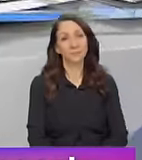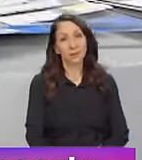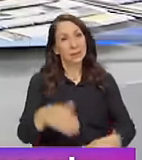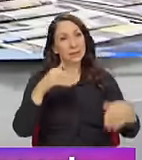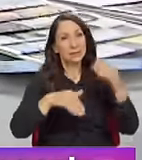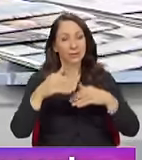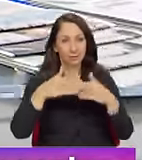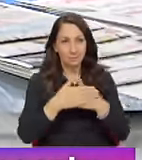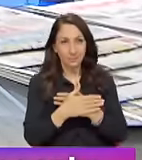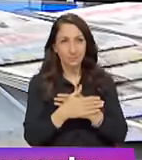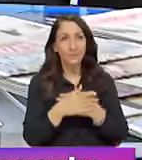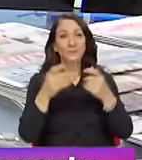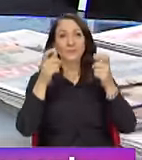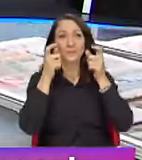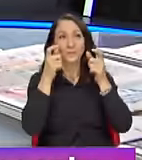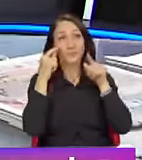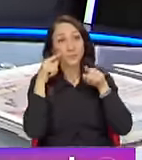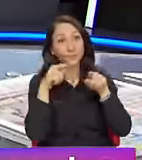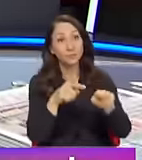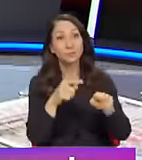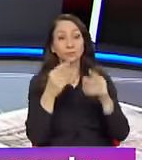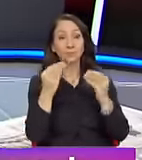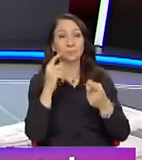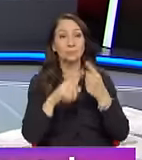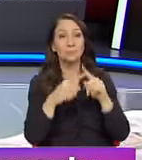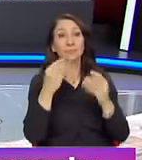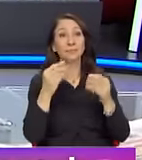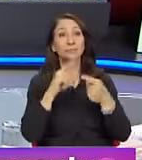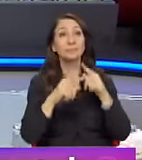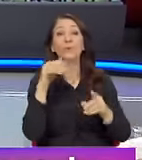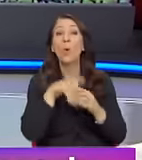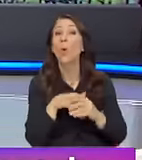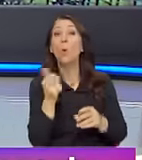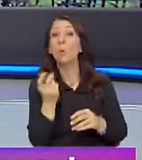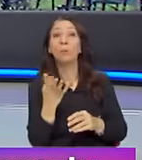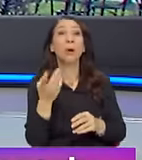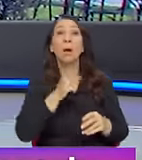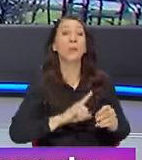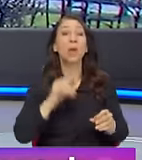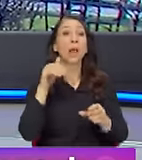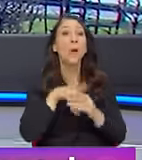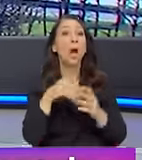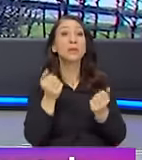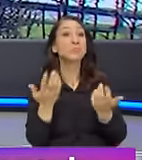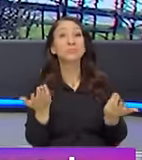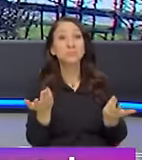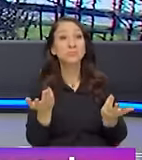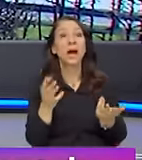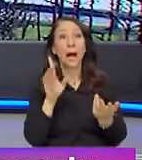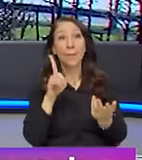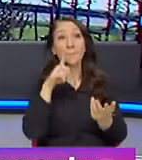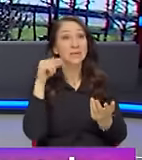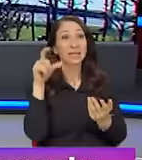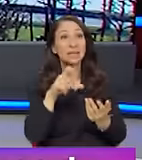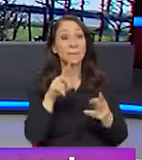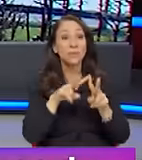Seçim gecesinde dikkatle takip edilecek İyi Parti'yi, İyi Parti'nin almış olduğu oy ya da adaylarının almış olduğu oy. Yalnız Mayıs